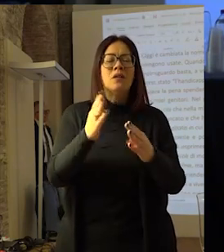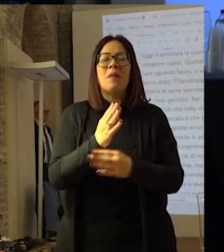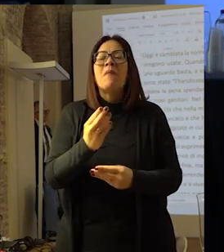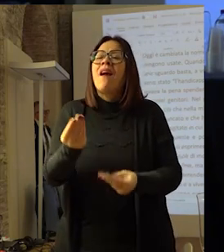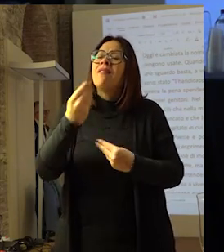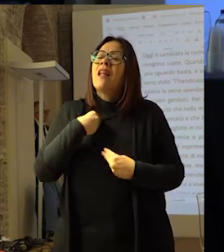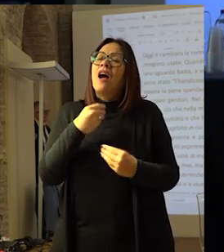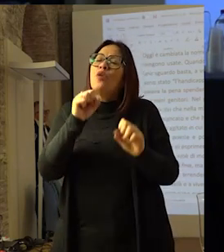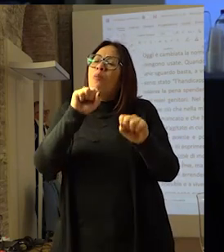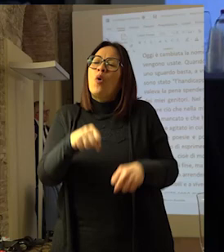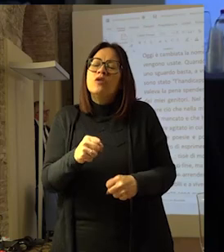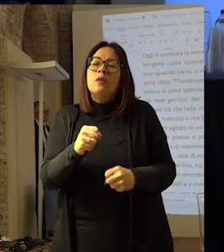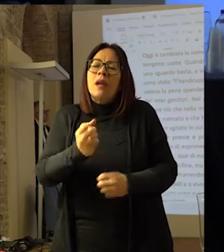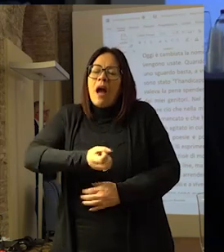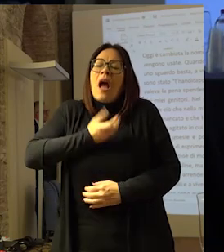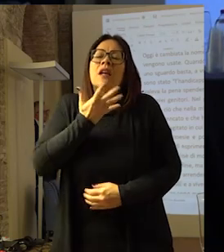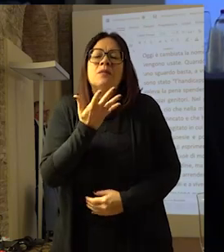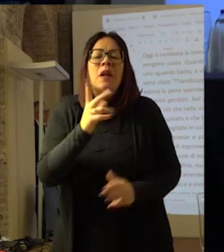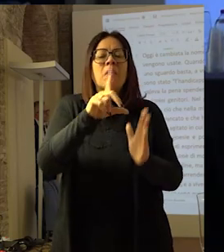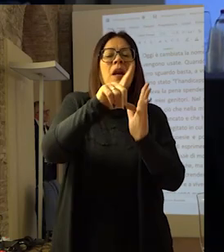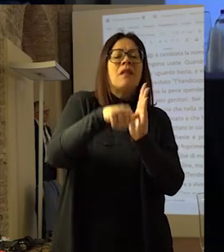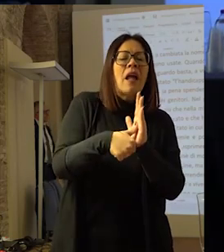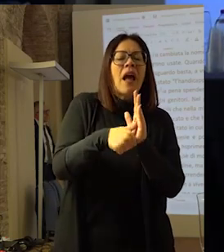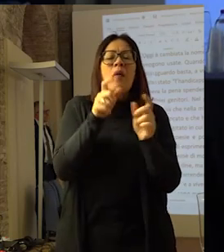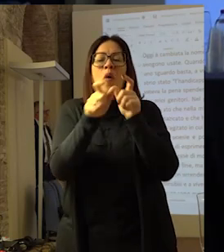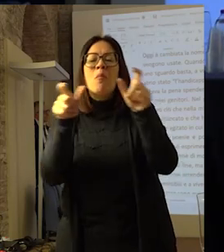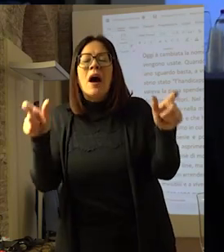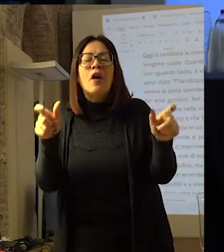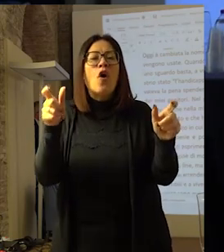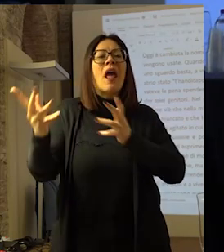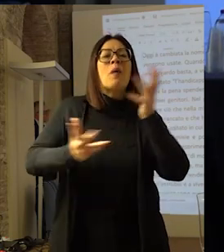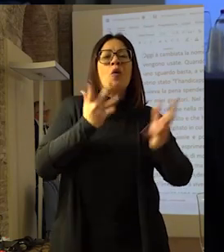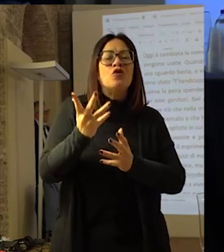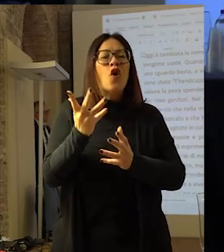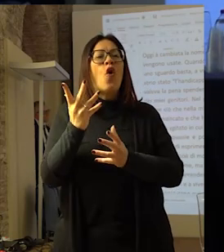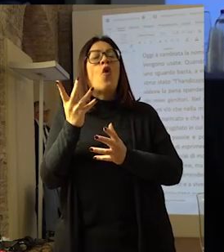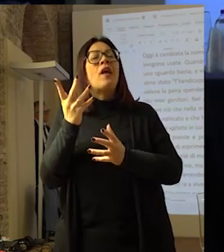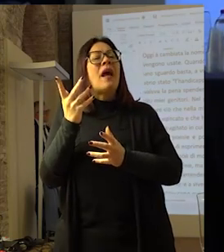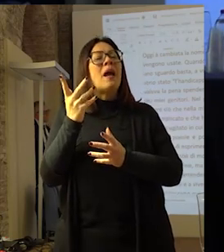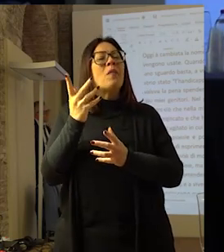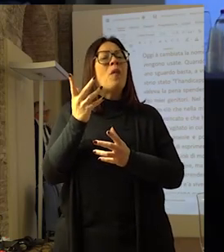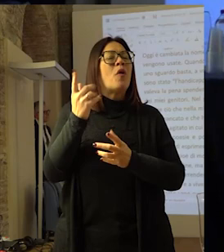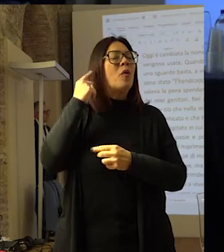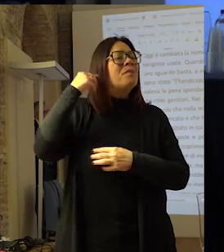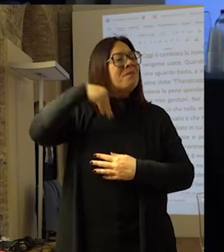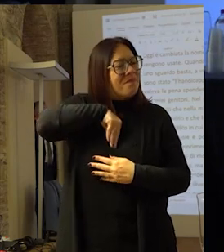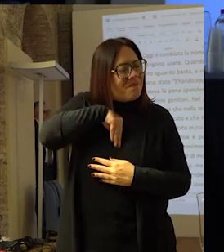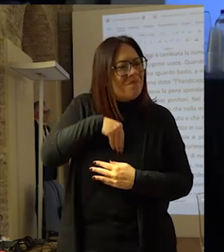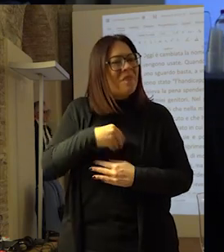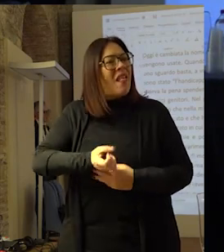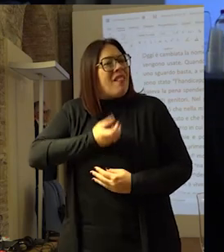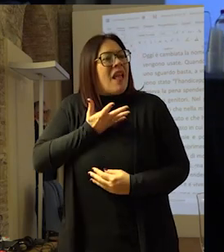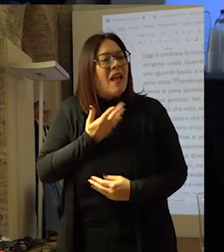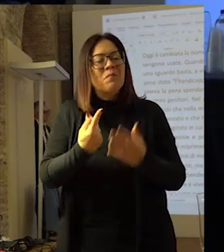poco tempo e con poche parole pensieri, emozioni, sentimenti, stati d'animo, desideri, cioè dimostrare